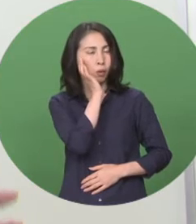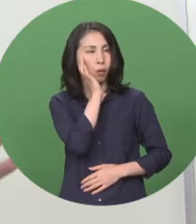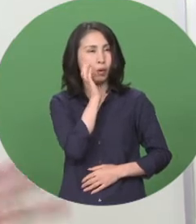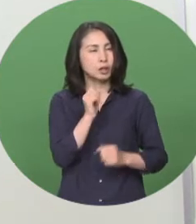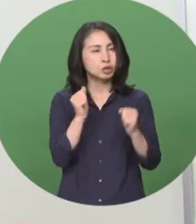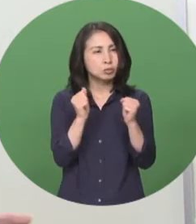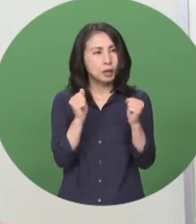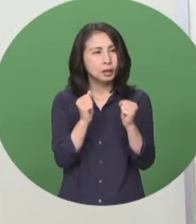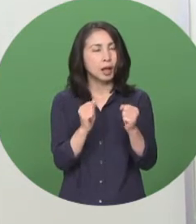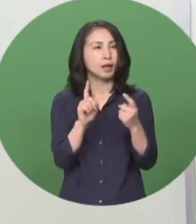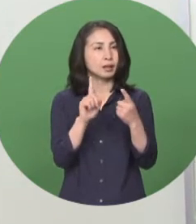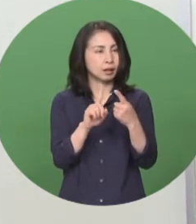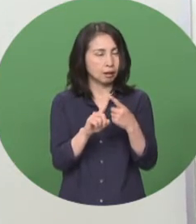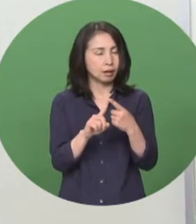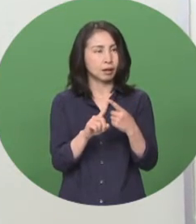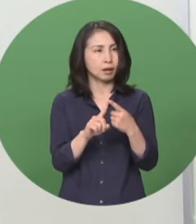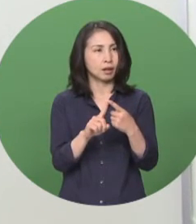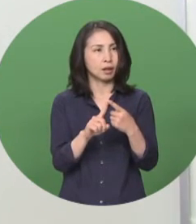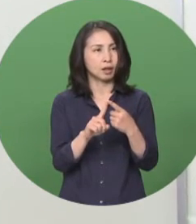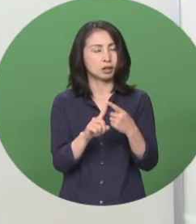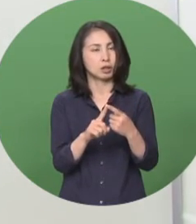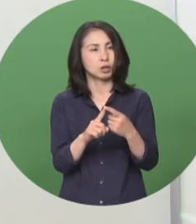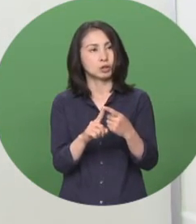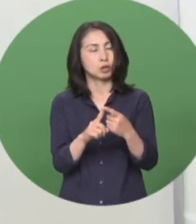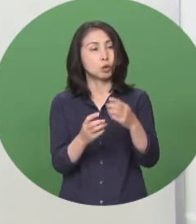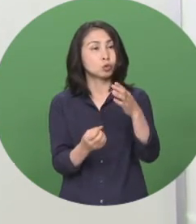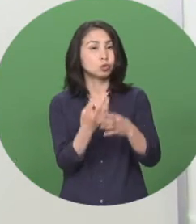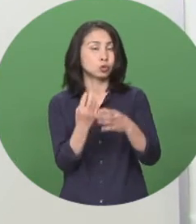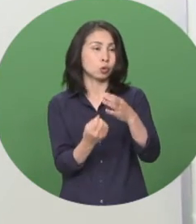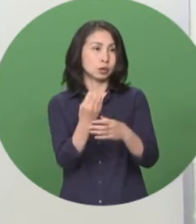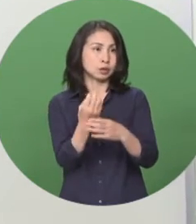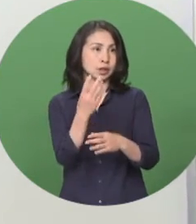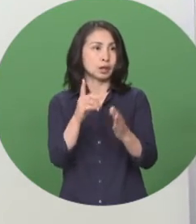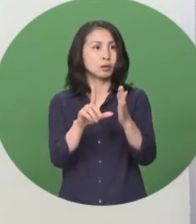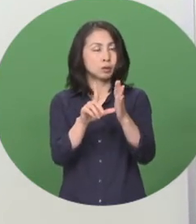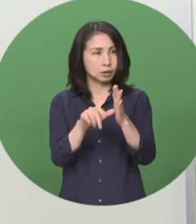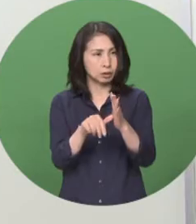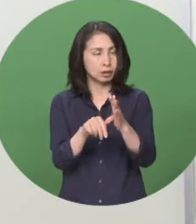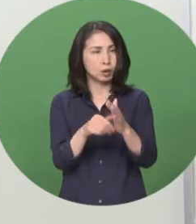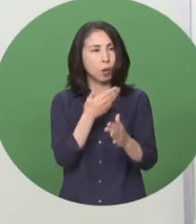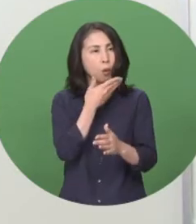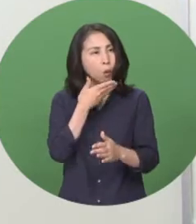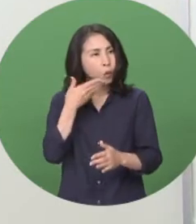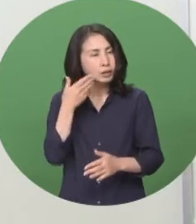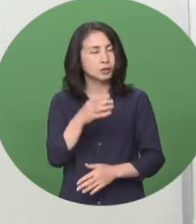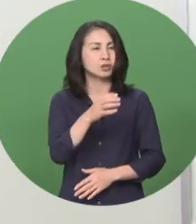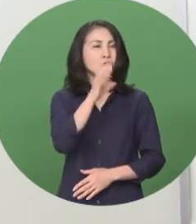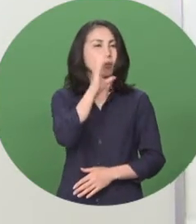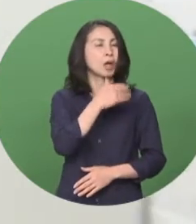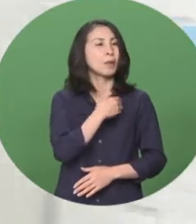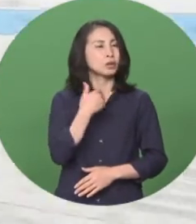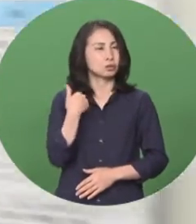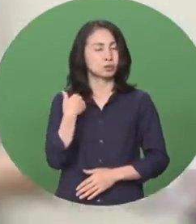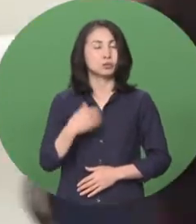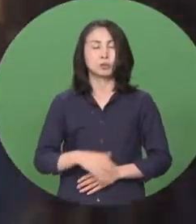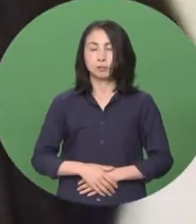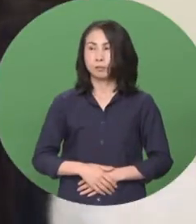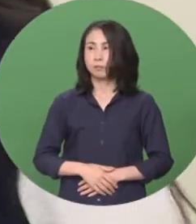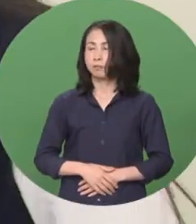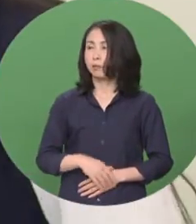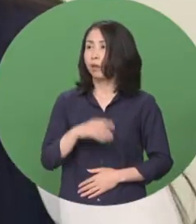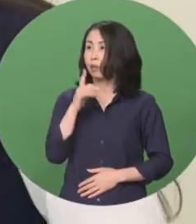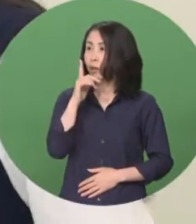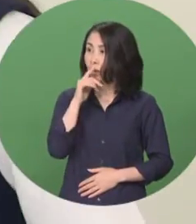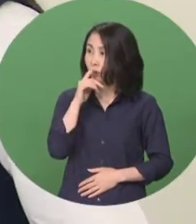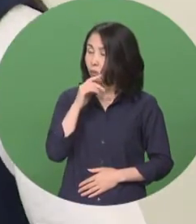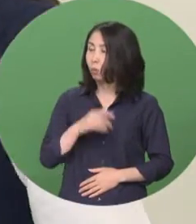冷たく冷やしていただいたり、もしくはまあ一度沸騰していただくと美味しく飲めます。 なるほど、じゃあこの項